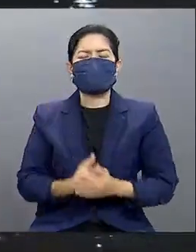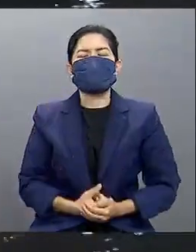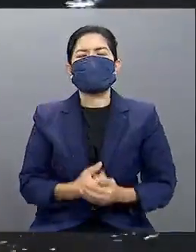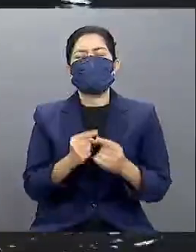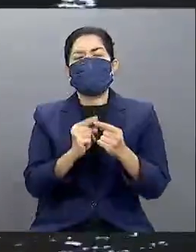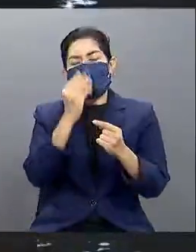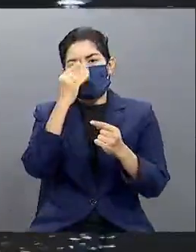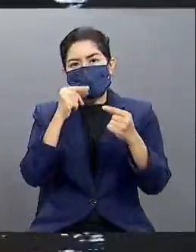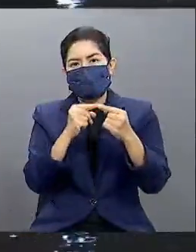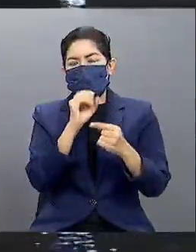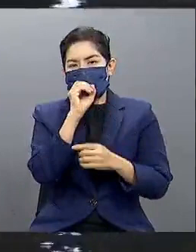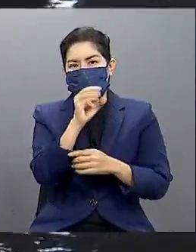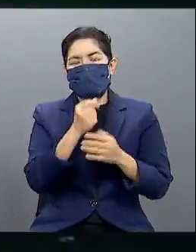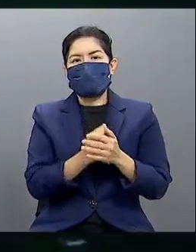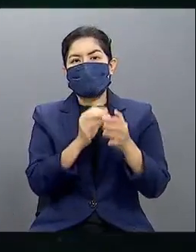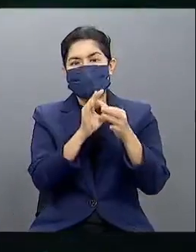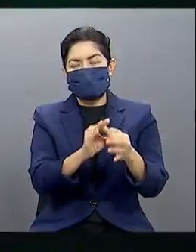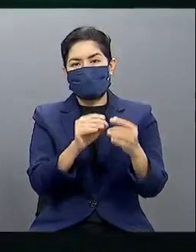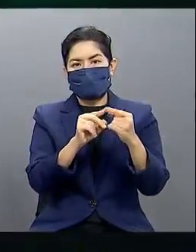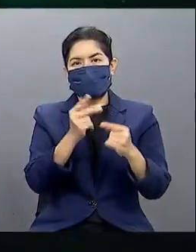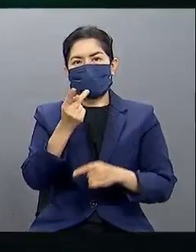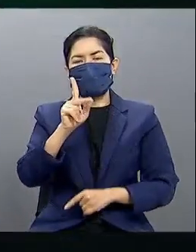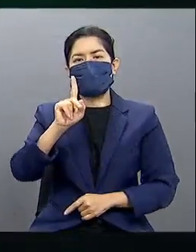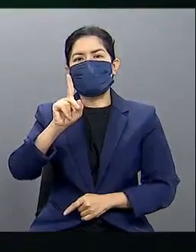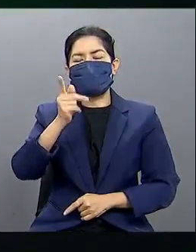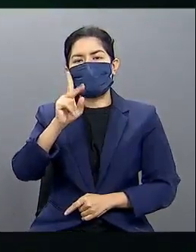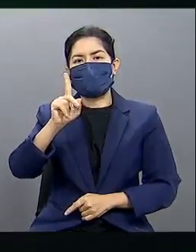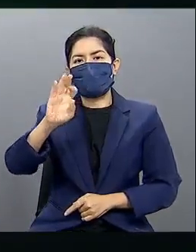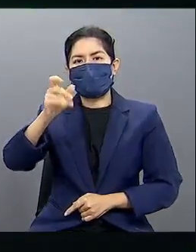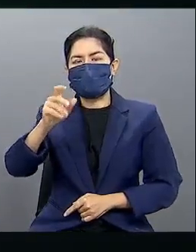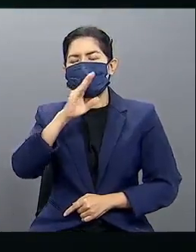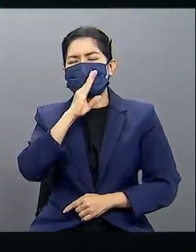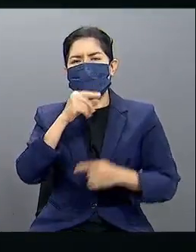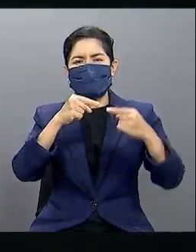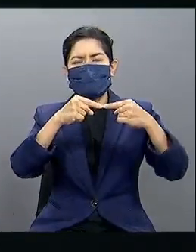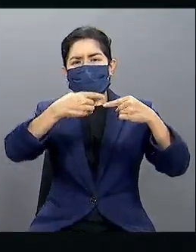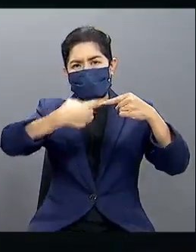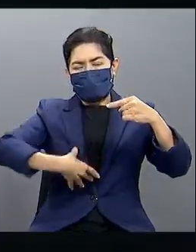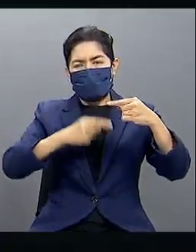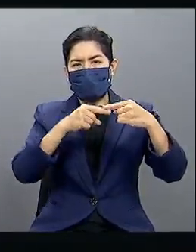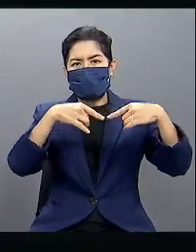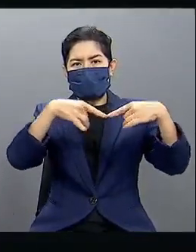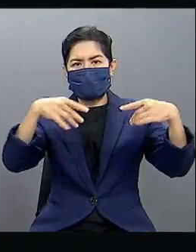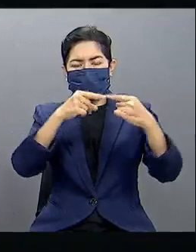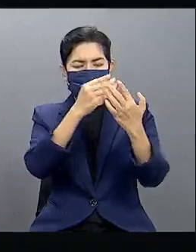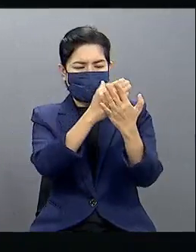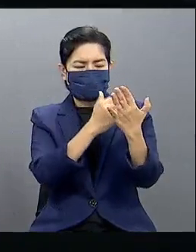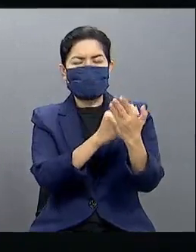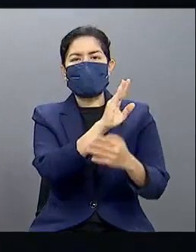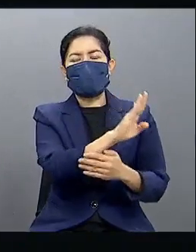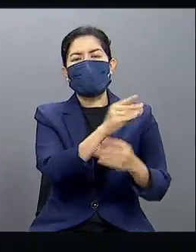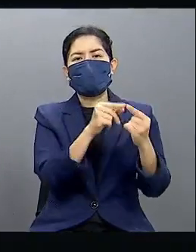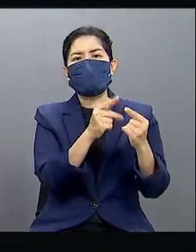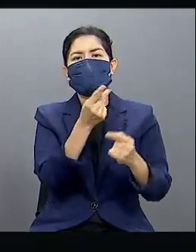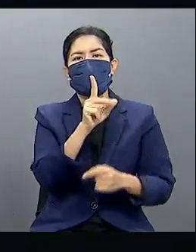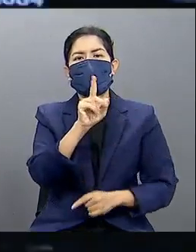ายตามที่บอกไปเมื่อสักครู่นี้นะคะไม่เข้าข่ายตามลักษณะบัญชีแนบท้ายของ DSI สามารถนำเข้าสู่ที่ประชุมคณะกรรม